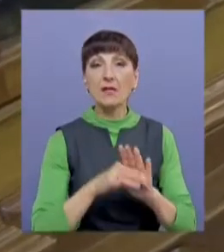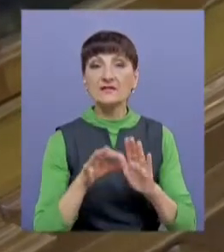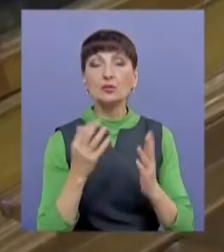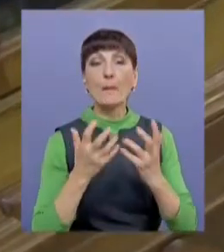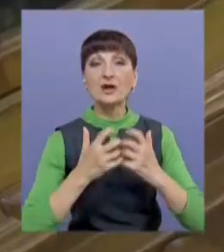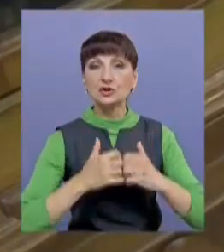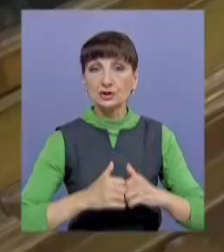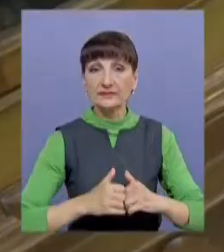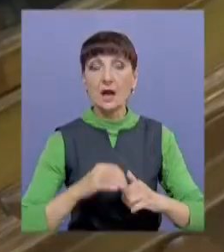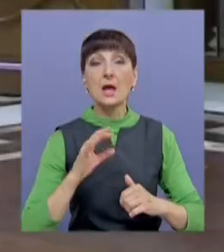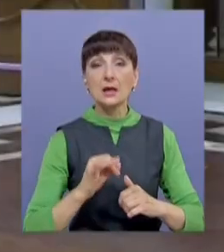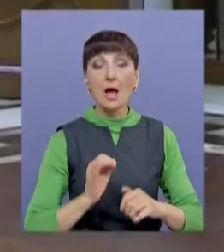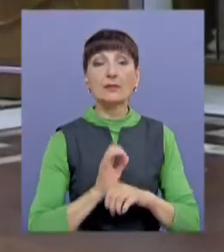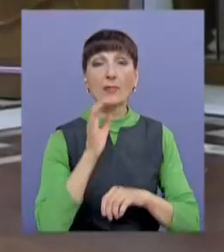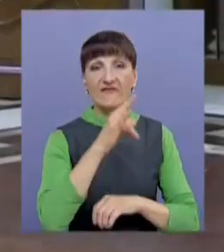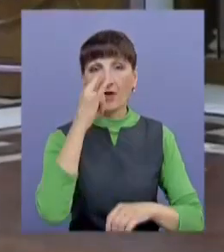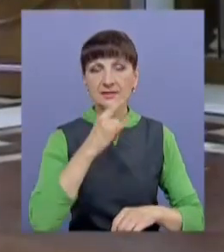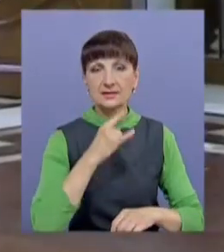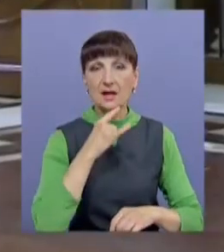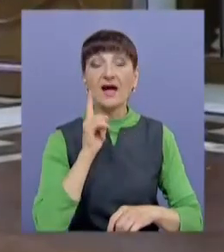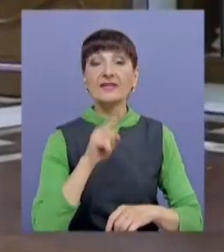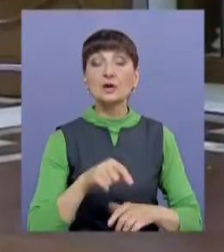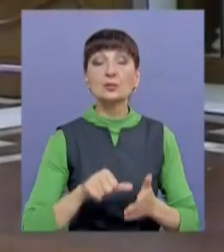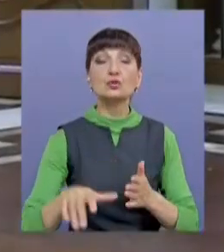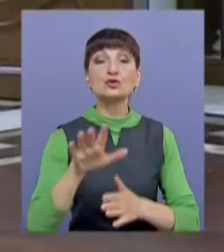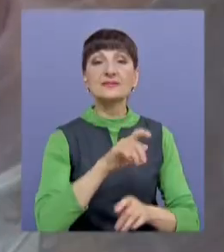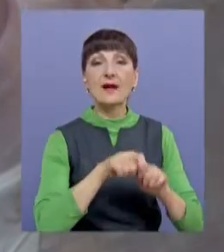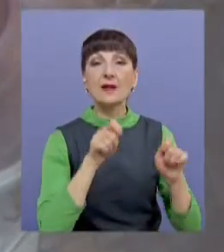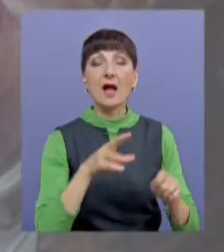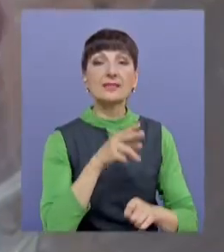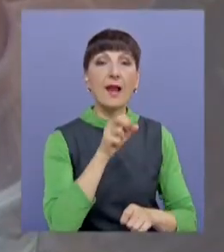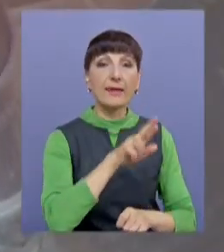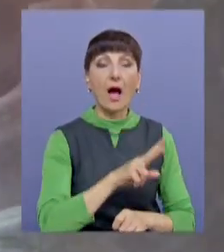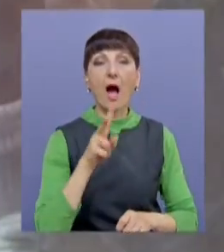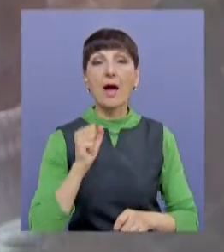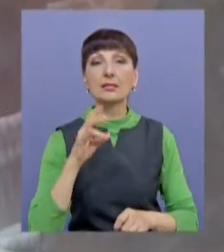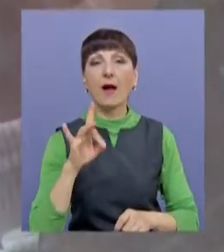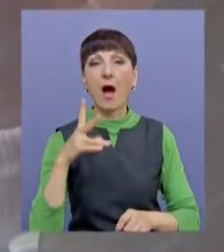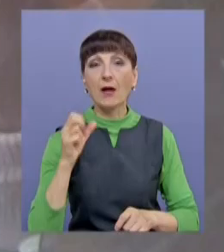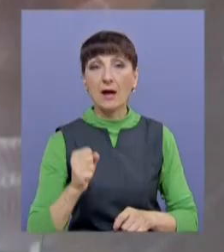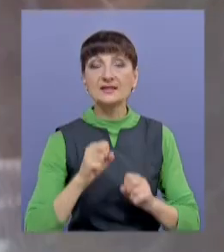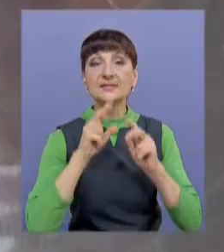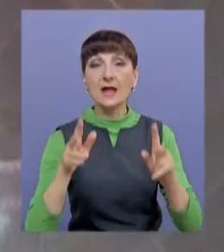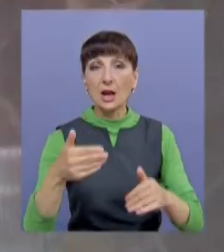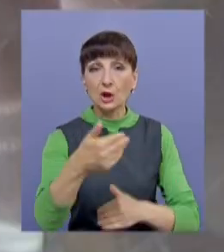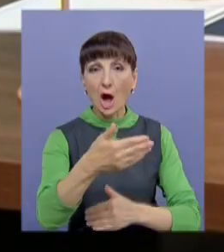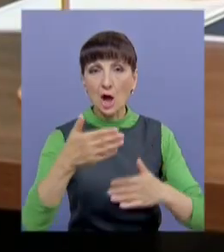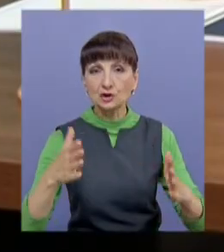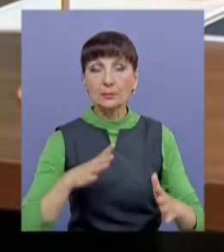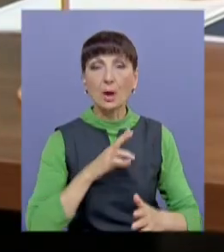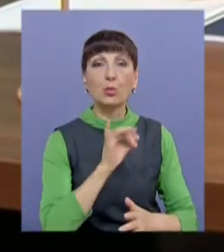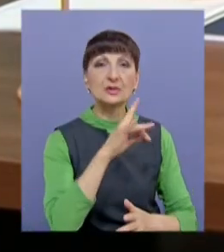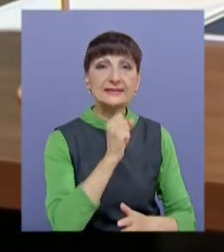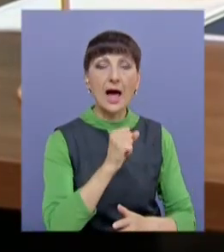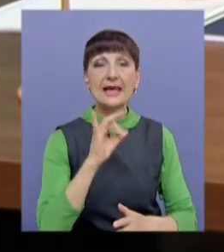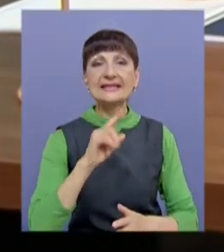и отправлены в Казахстан. Избирательные участки также были организованы в Анталии и Анкаре. Специальные передвижные ящики установили в Бурсе и